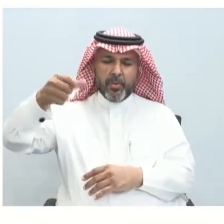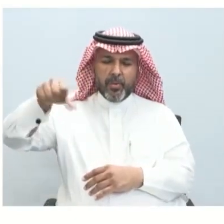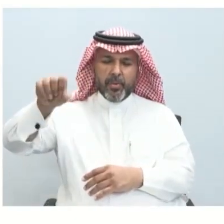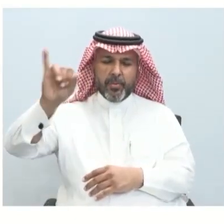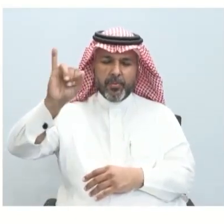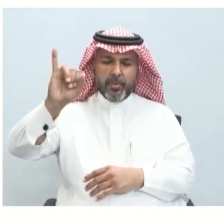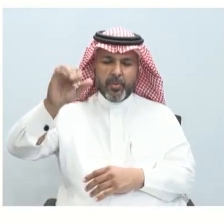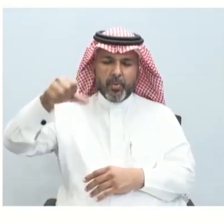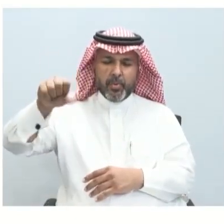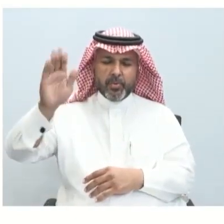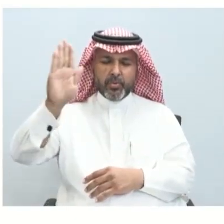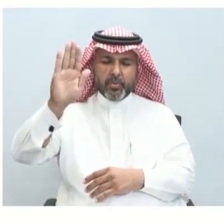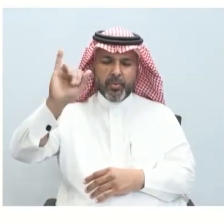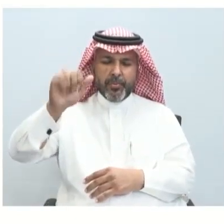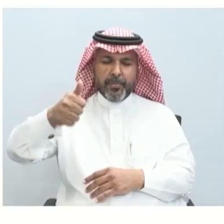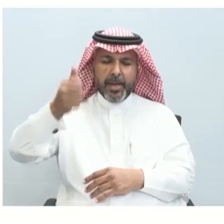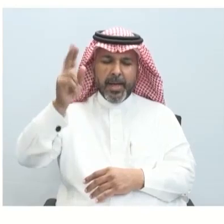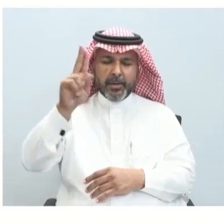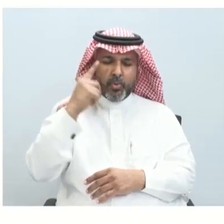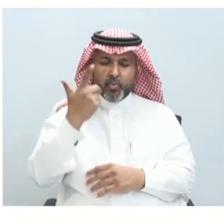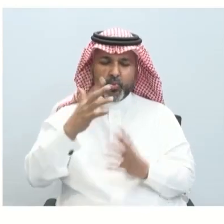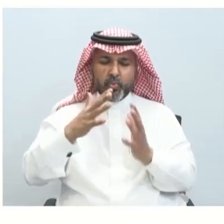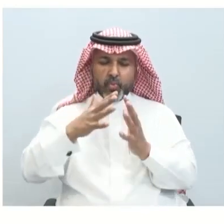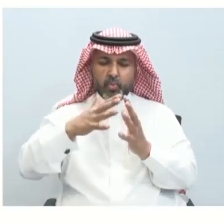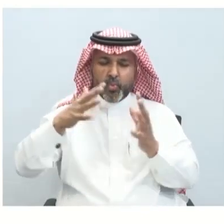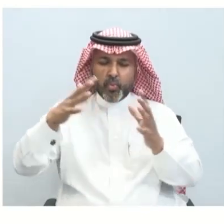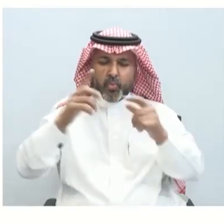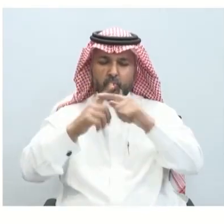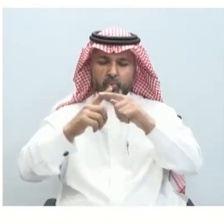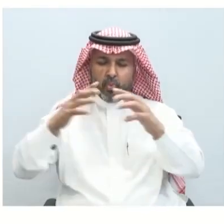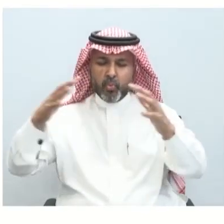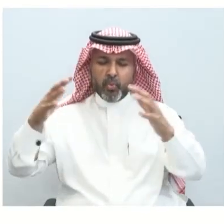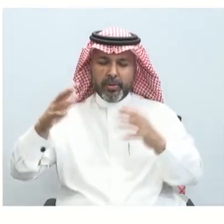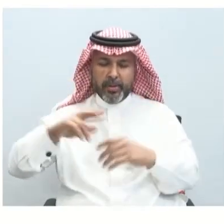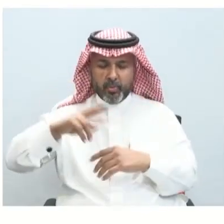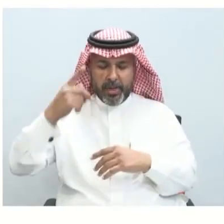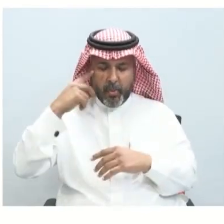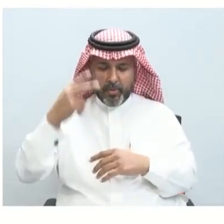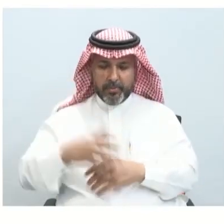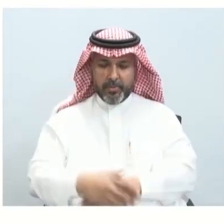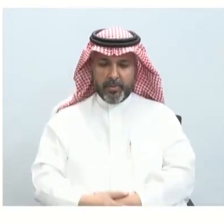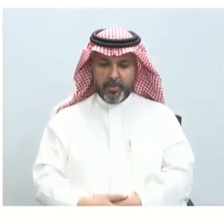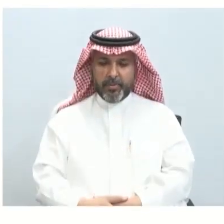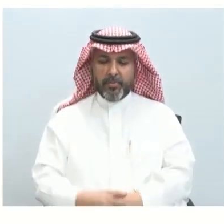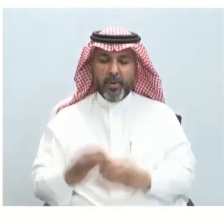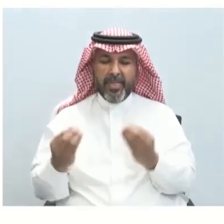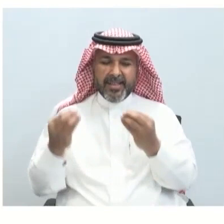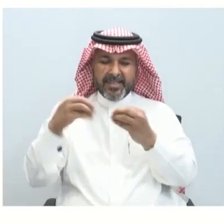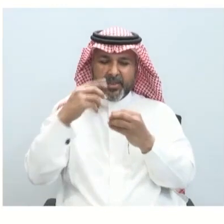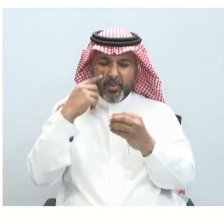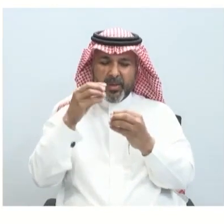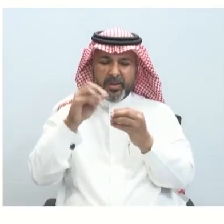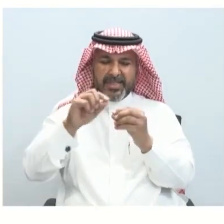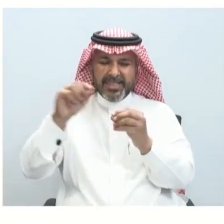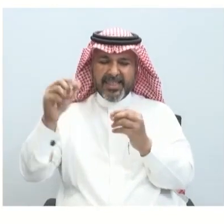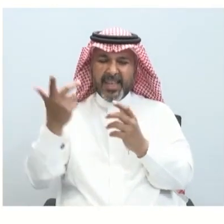الخليه تتضاعف الكروموسومات وتصبح عباره عن كروماتيدات ثنائيه مرتبطه عن ذلك تضاعف ونسخ